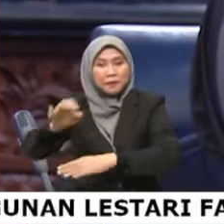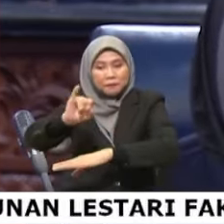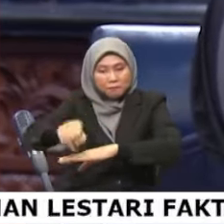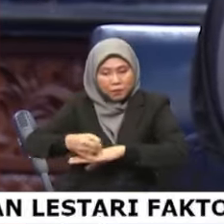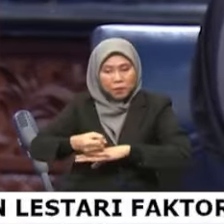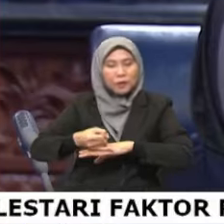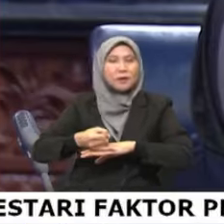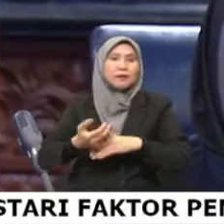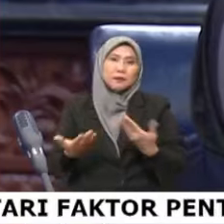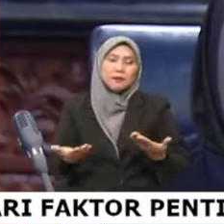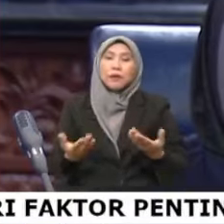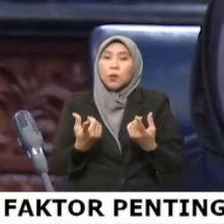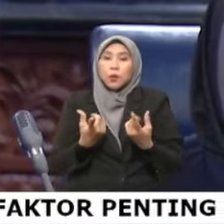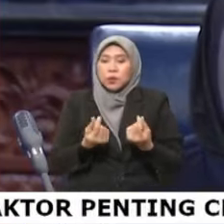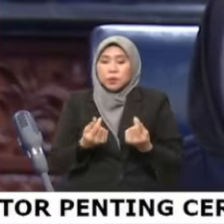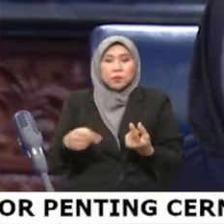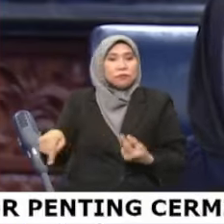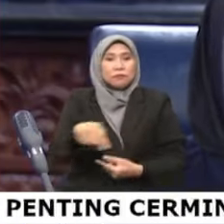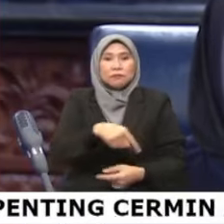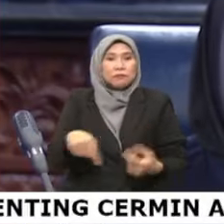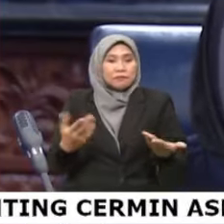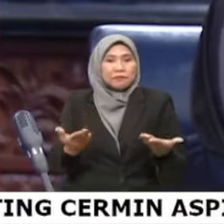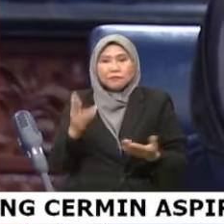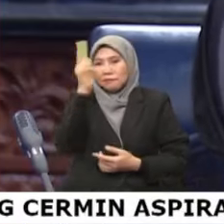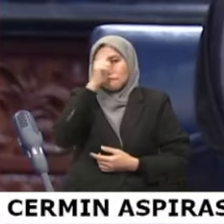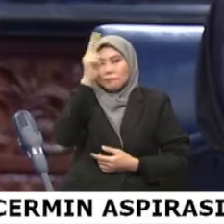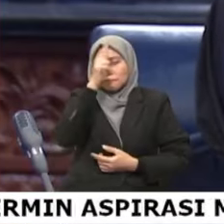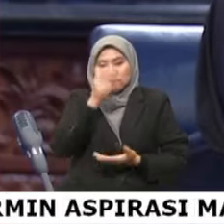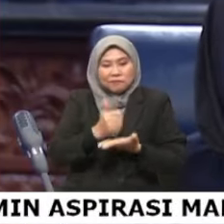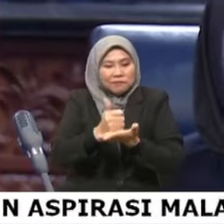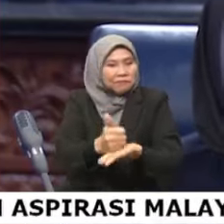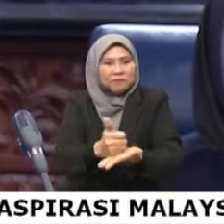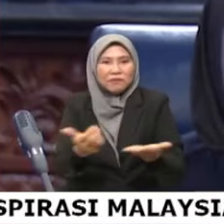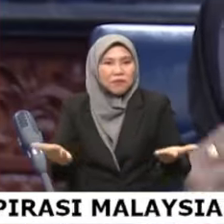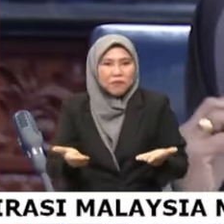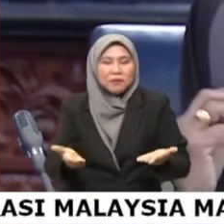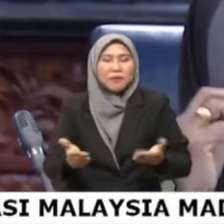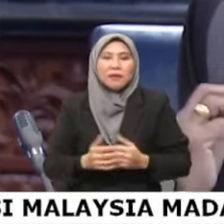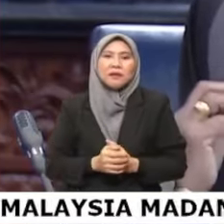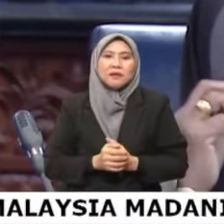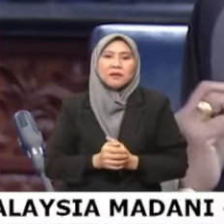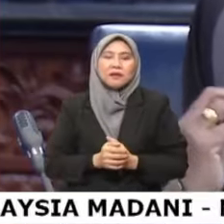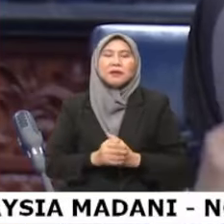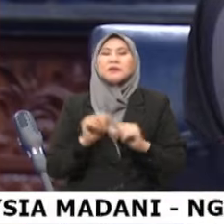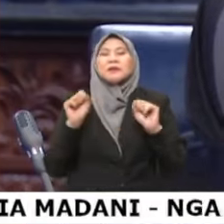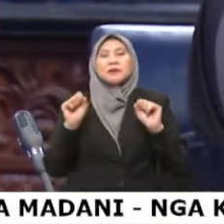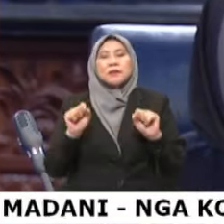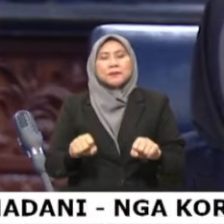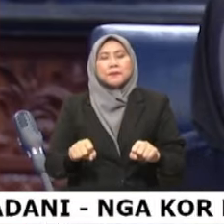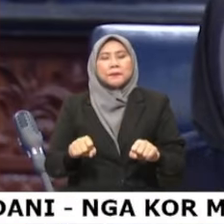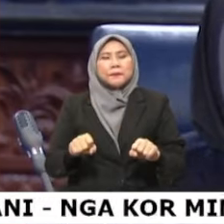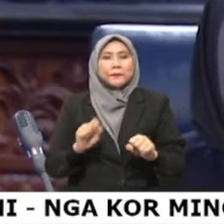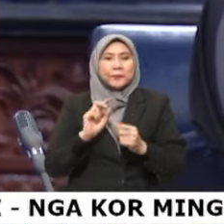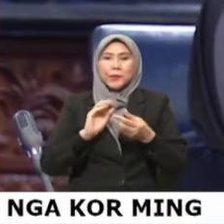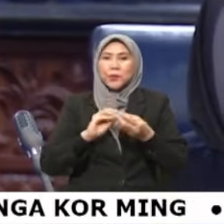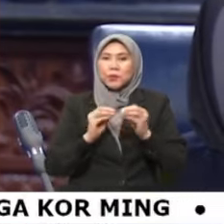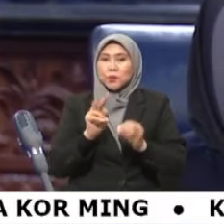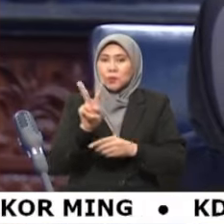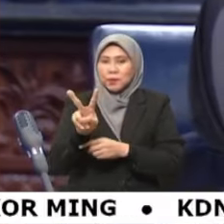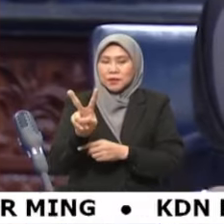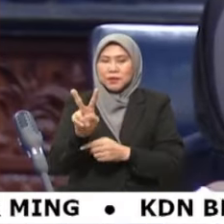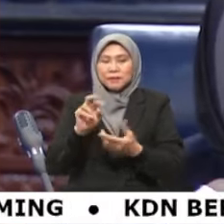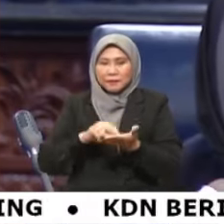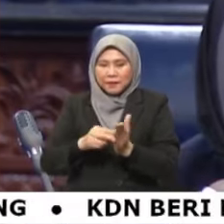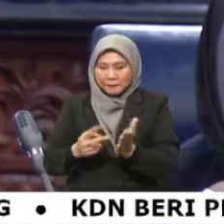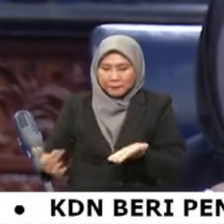yang kita boleh lakukan sebagai kerajaan ialah untuk perkara yang kedua, iaitu